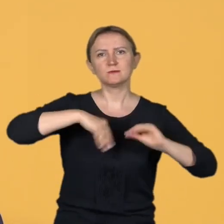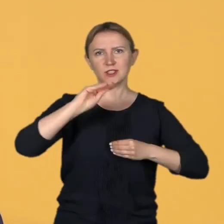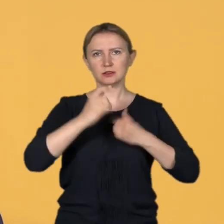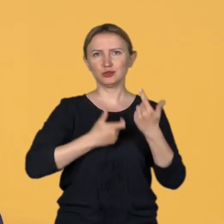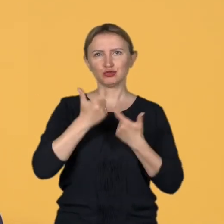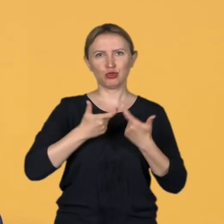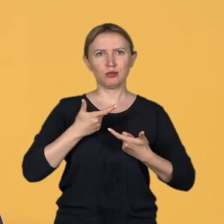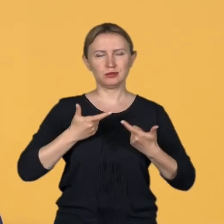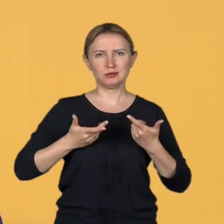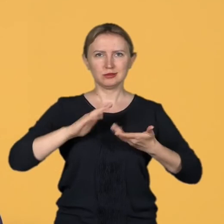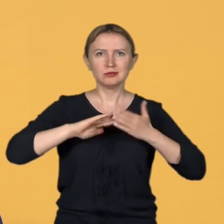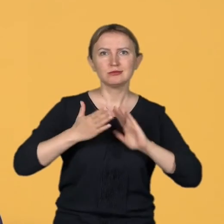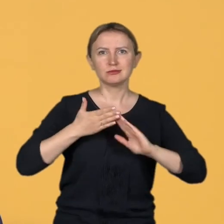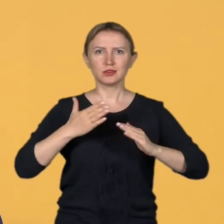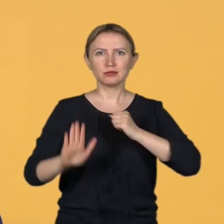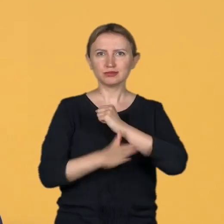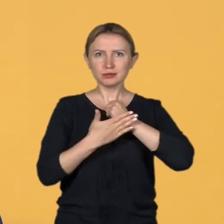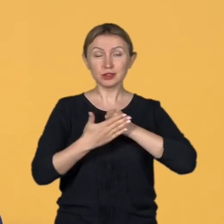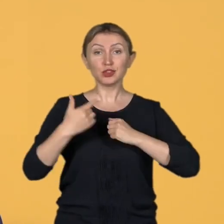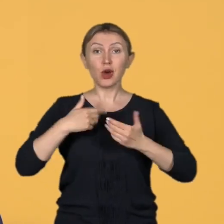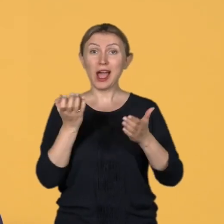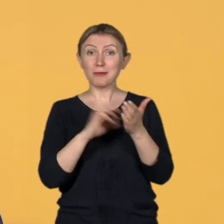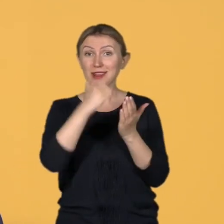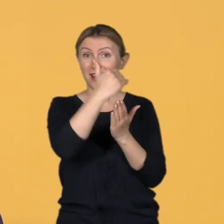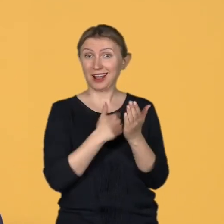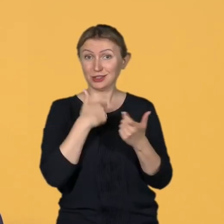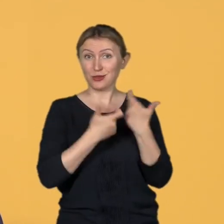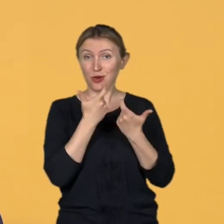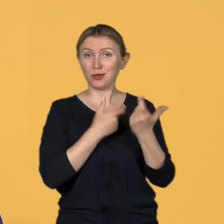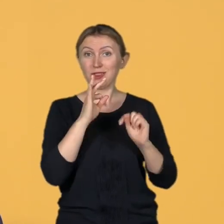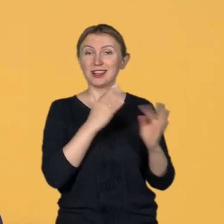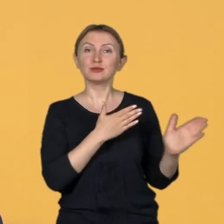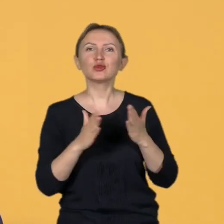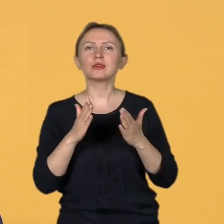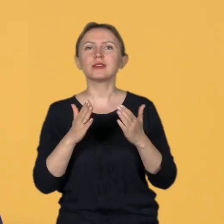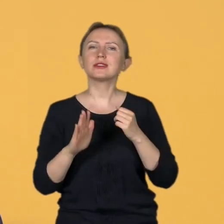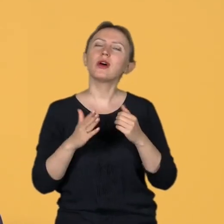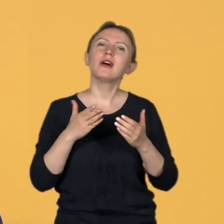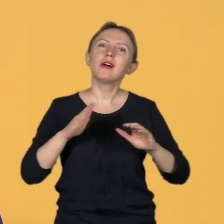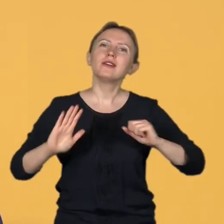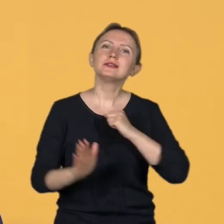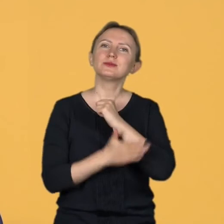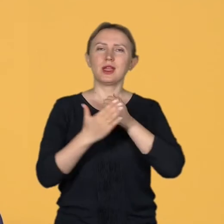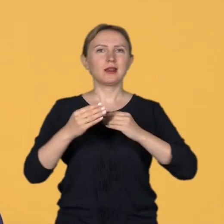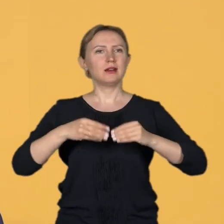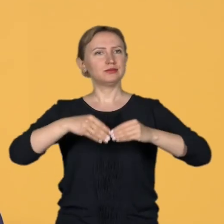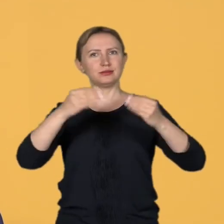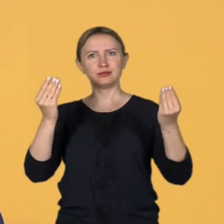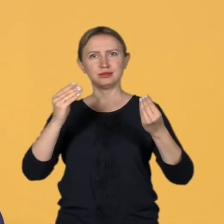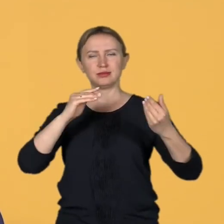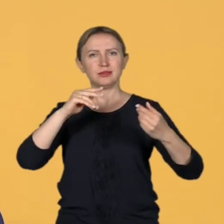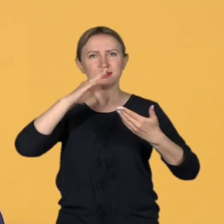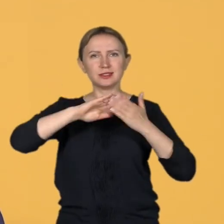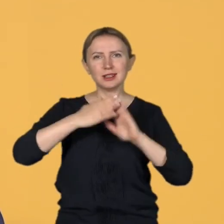siebie innym i ta aplikacja, którą teraz budujemy, właśnie ma pomóc temu, ma pomóc zbudować tą lokalną wspólnotę,